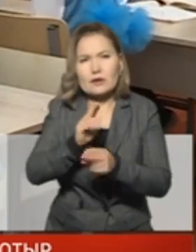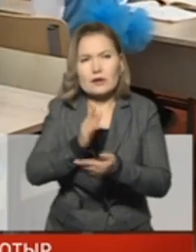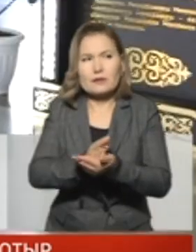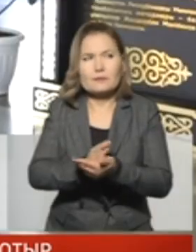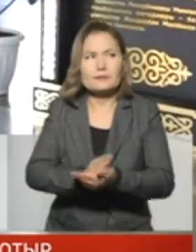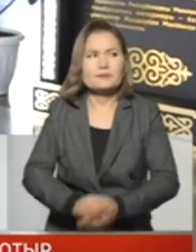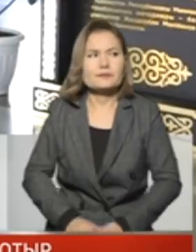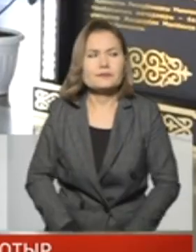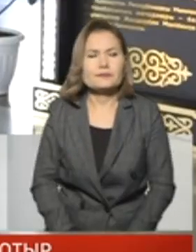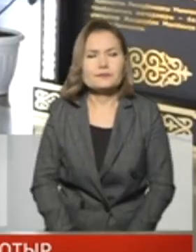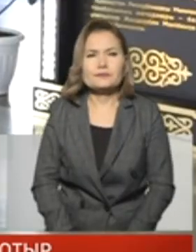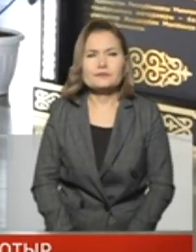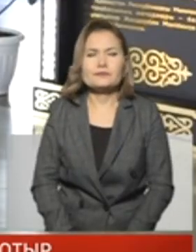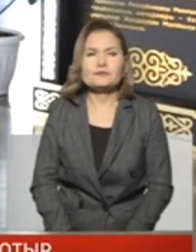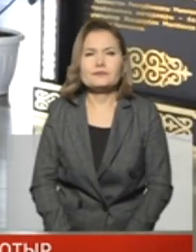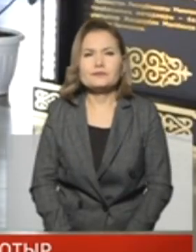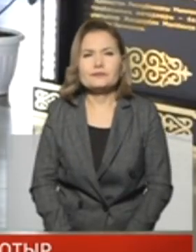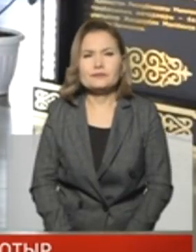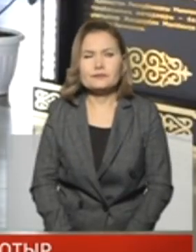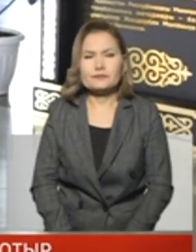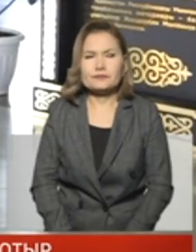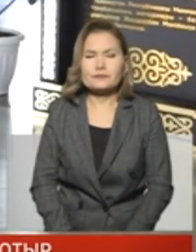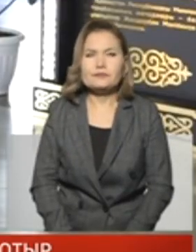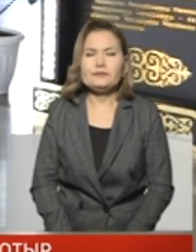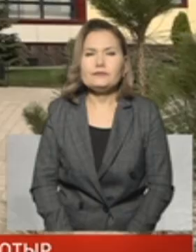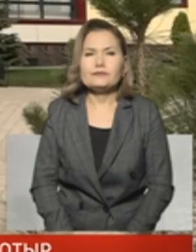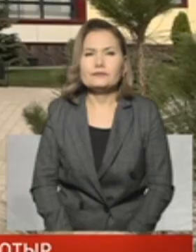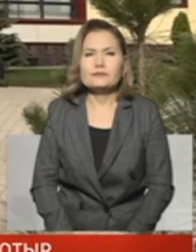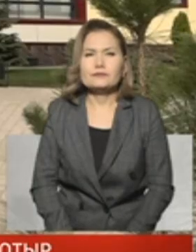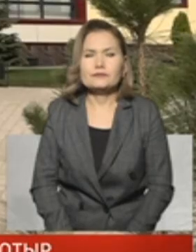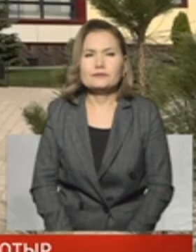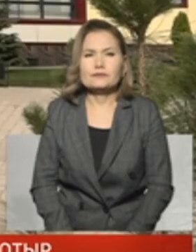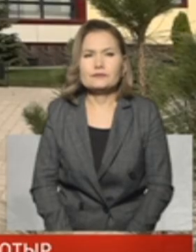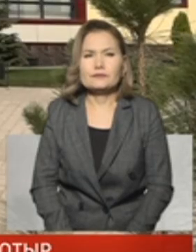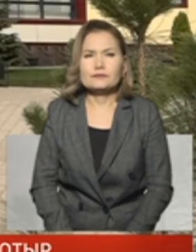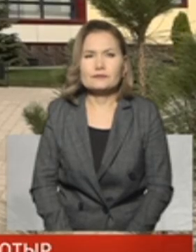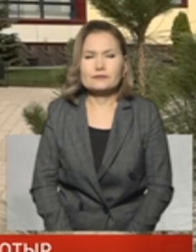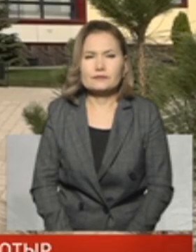Айнұр Абылқасымқызы, Еркін Оразбаев, Қазақстан ұлттық арнасы, Түркістан облысы.